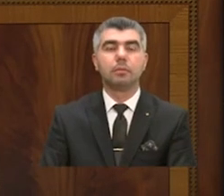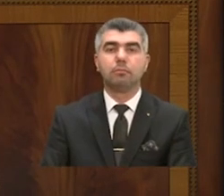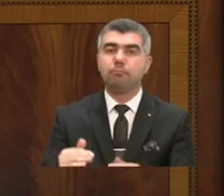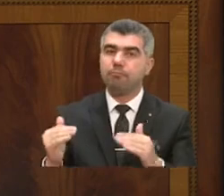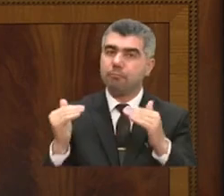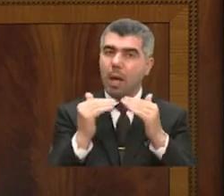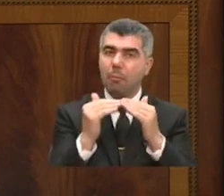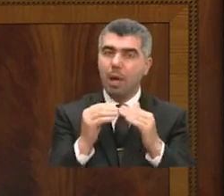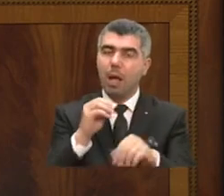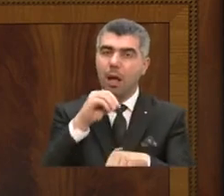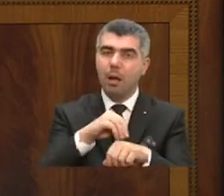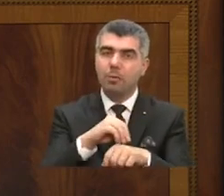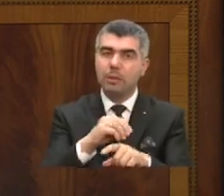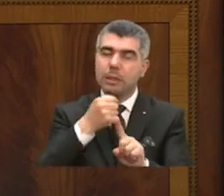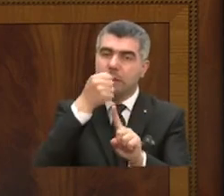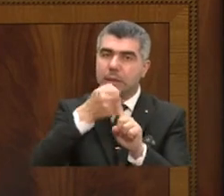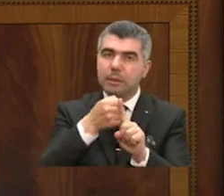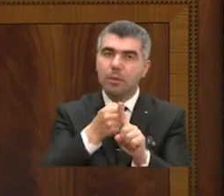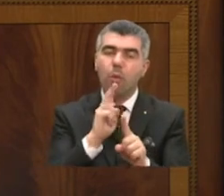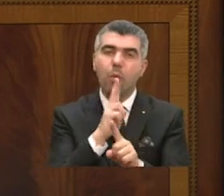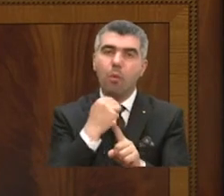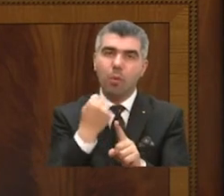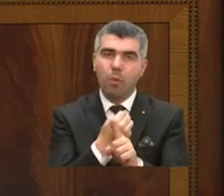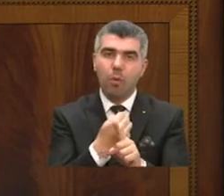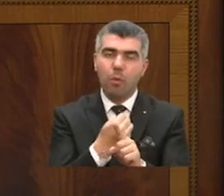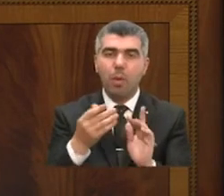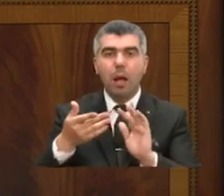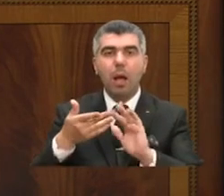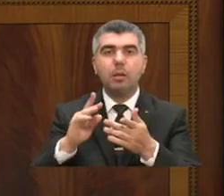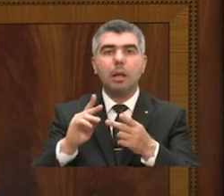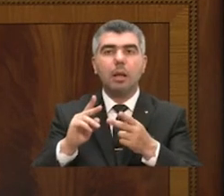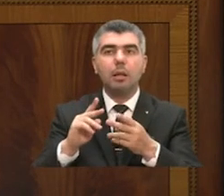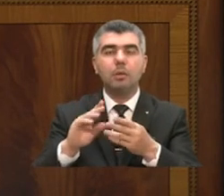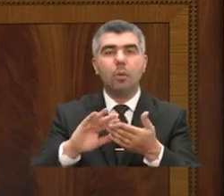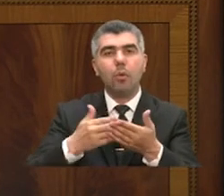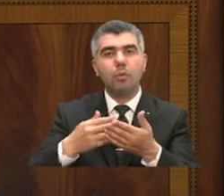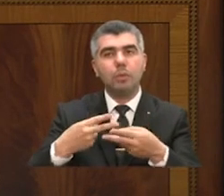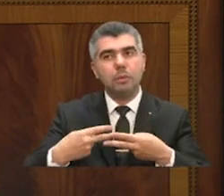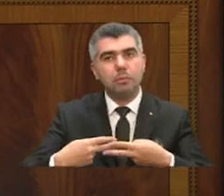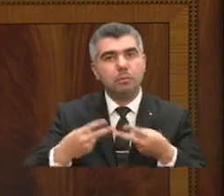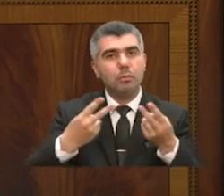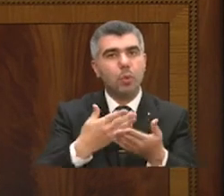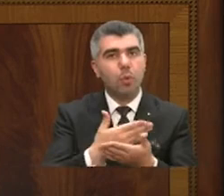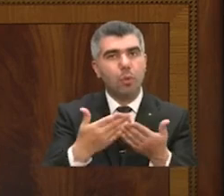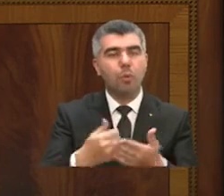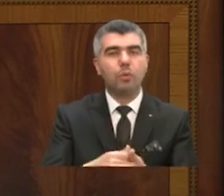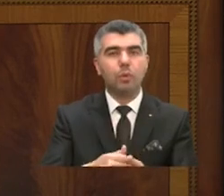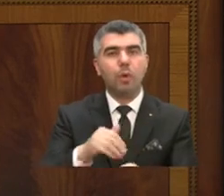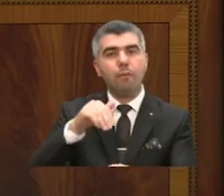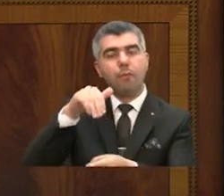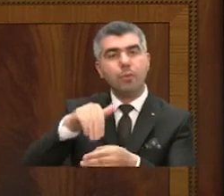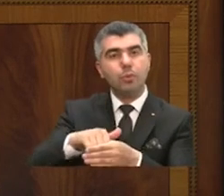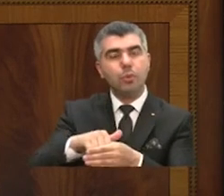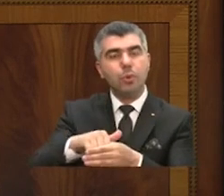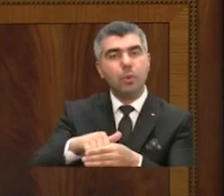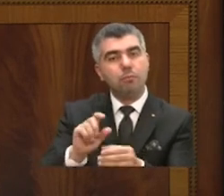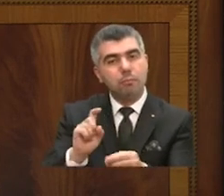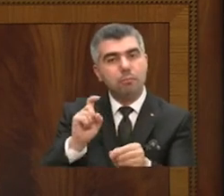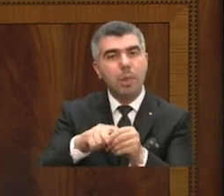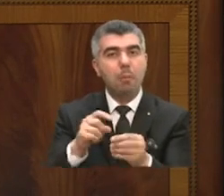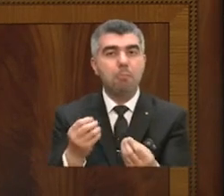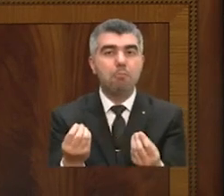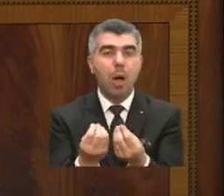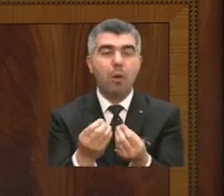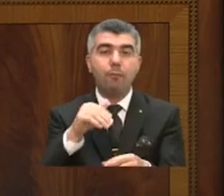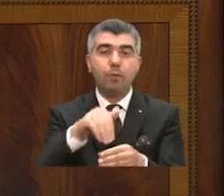الحكومة على رقمنة المنظومة الصحية وربطها بالنظام المعلوماتي ديال الصندوق ديال السينسيس، قصد